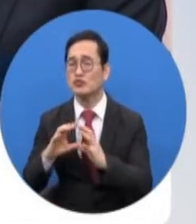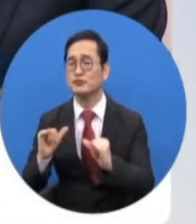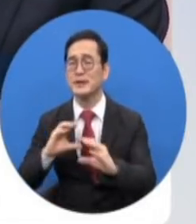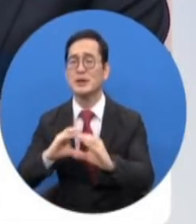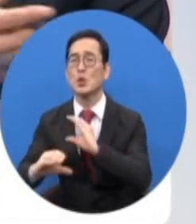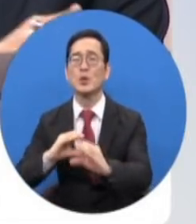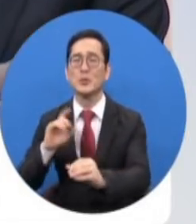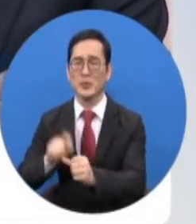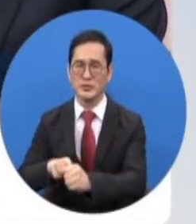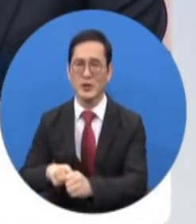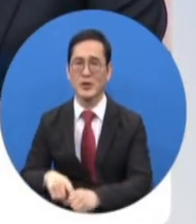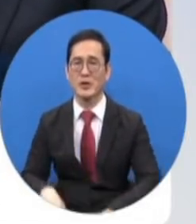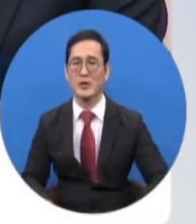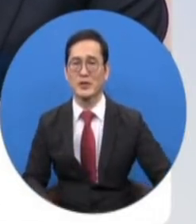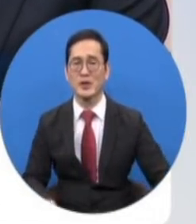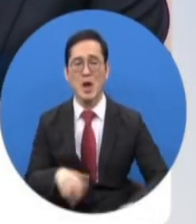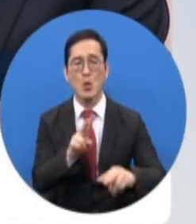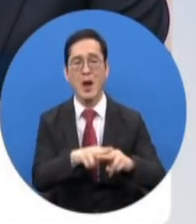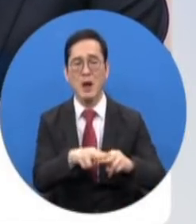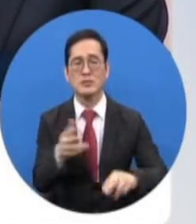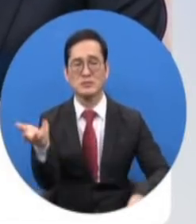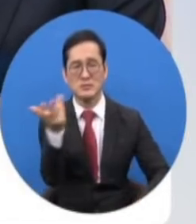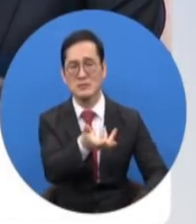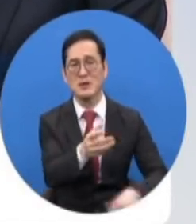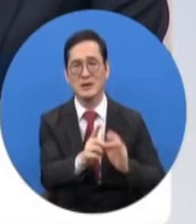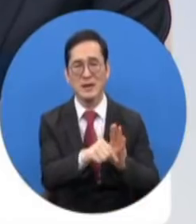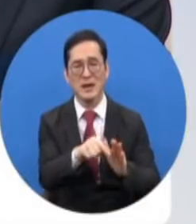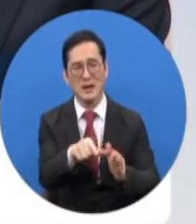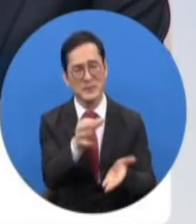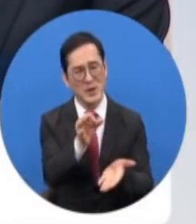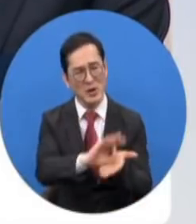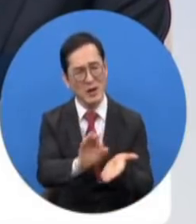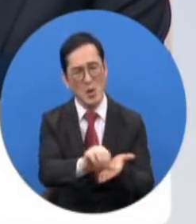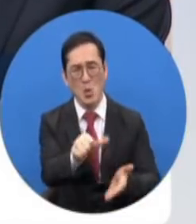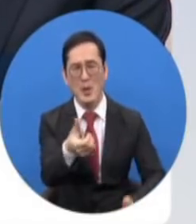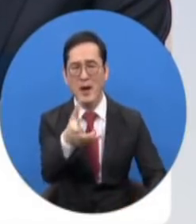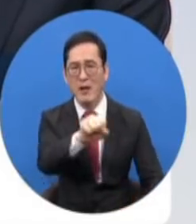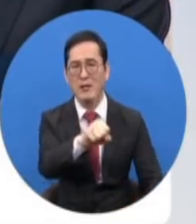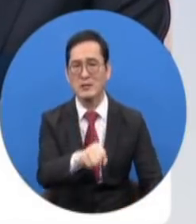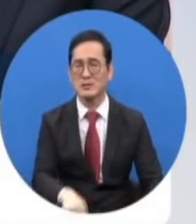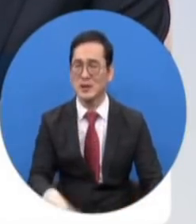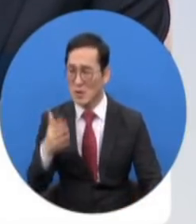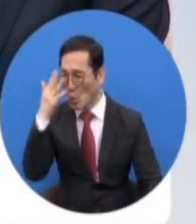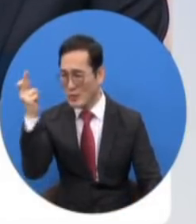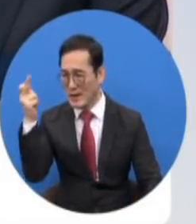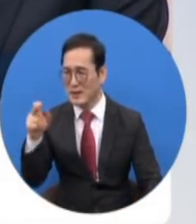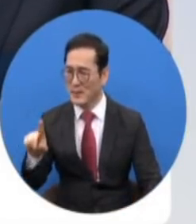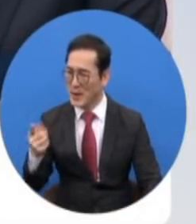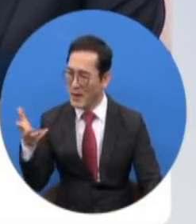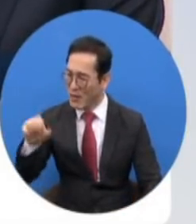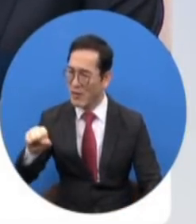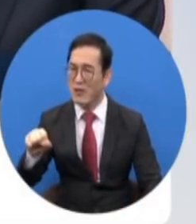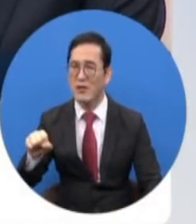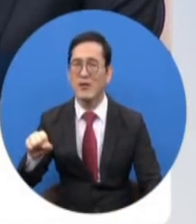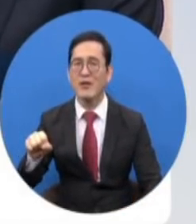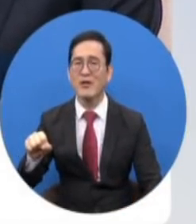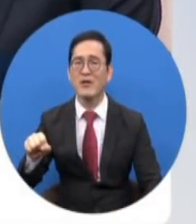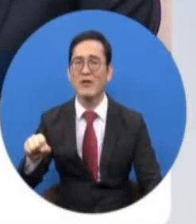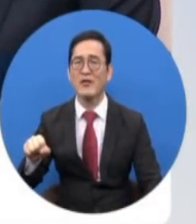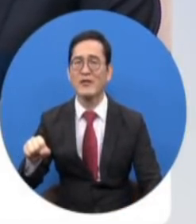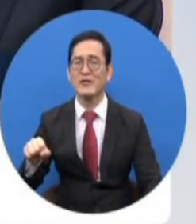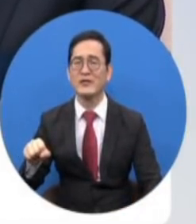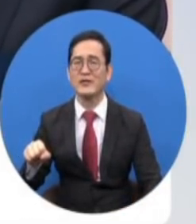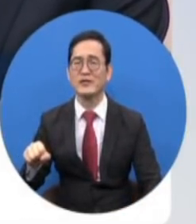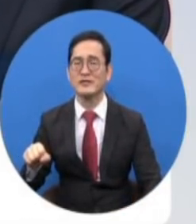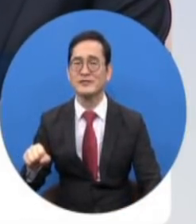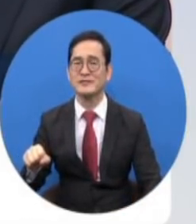건 이제 만약에 광화문으로 올 경우에 뭐 비용이 500억 정도 드는데 용산 국방부 청사로 가면 한 100억이기 때문에 거의 5분의 1, 뭐 3분의 1 수준이다